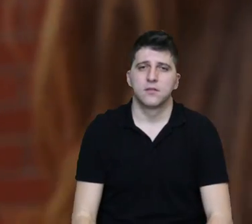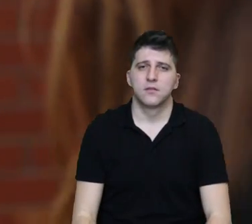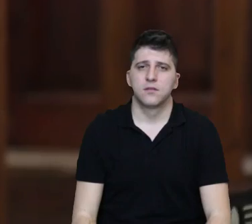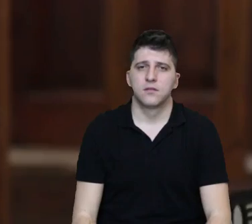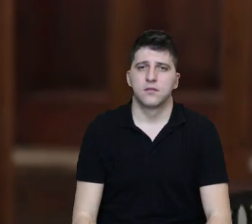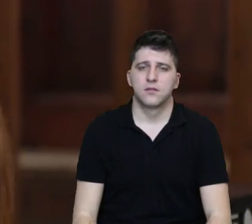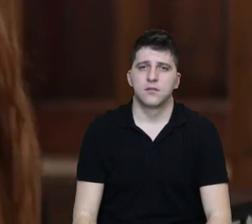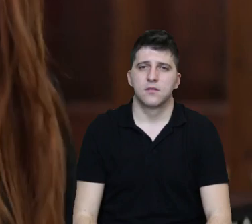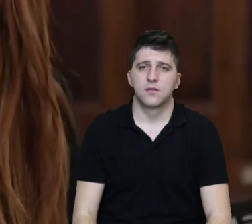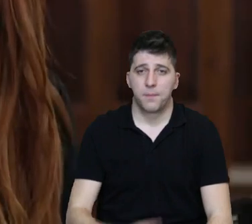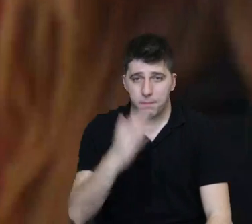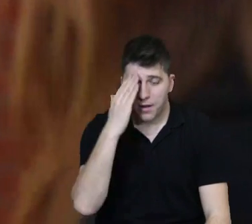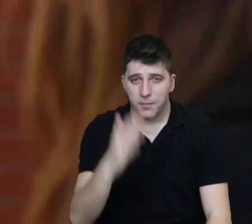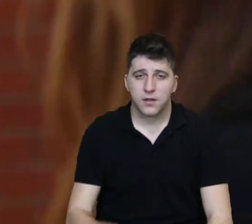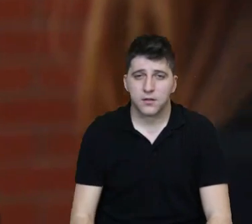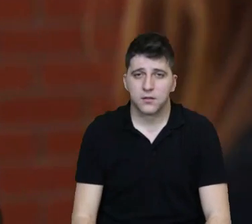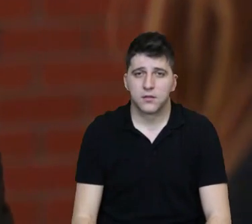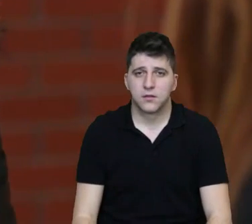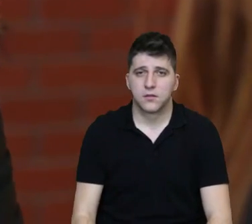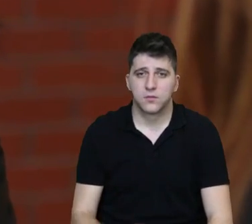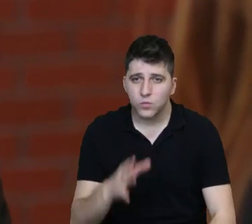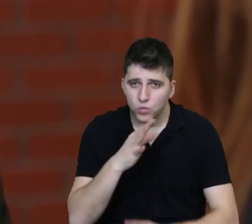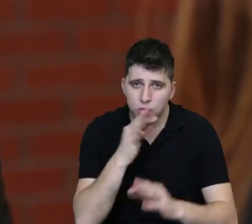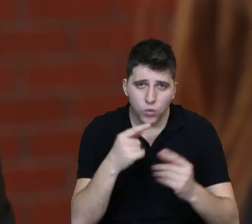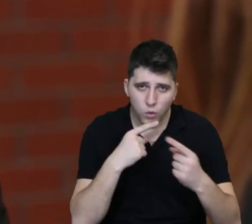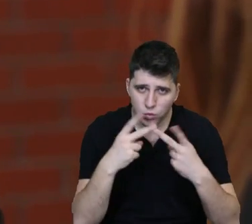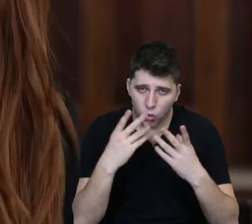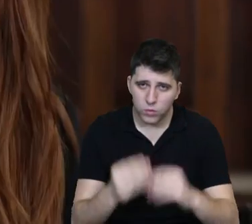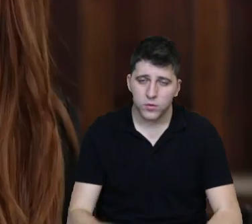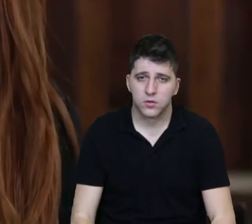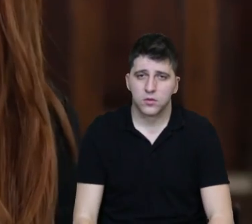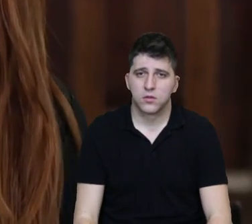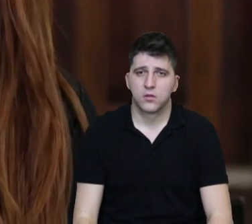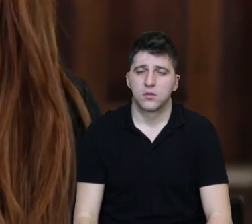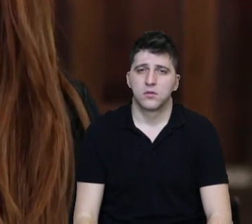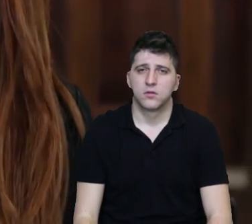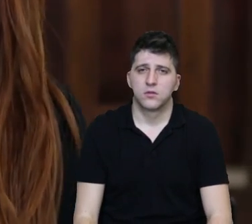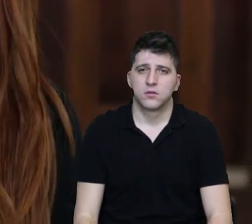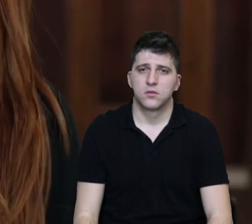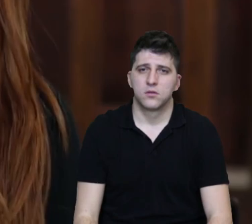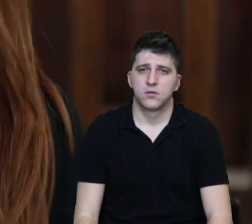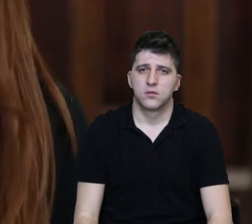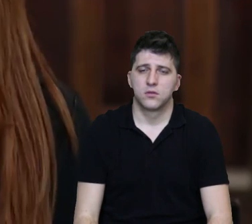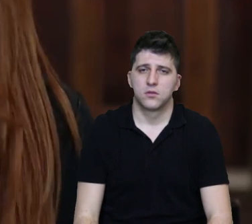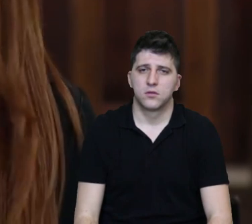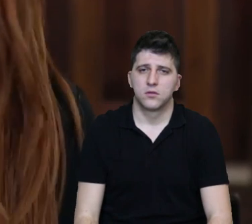döndü. Merhaba. Müsaitsen konuşabilir miyiz? Alev eliyle buyur etti.